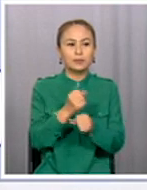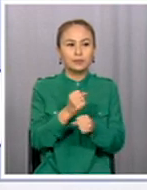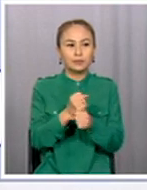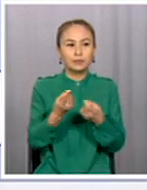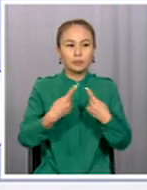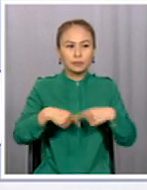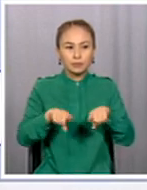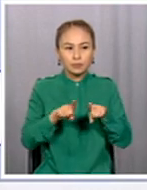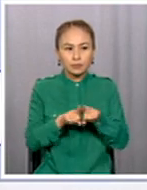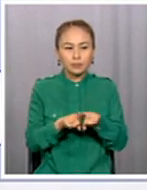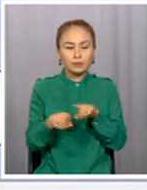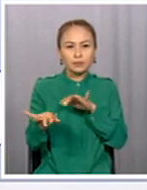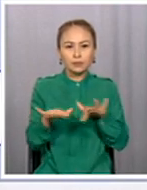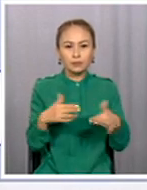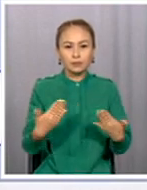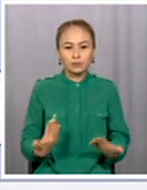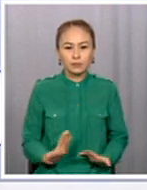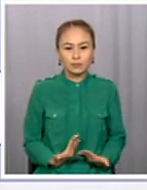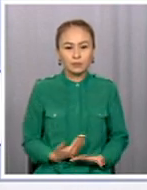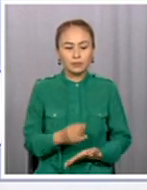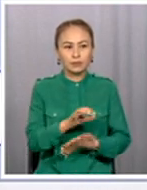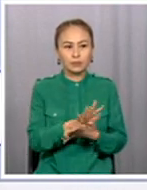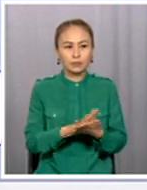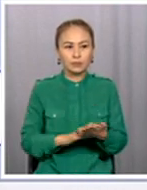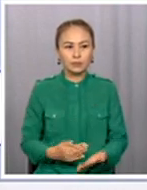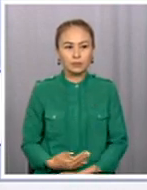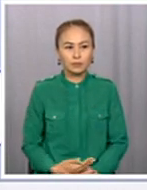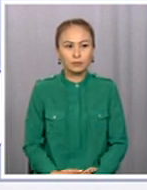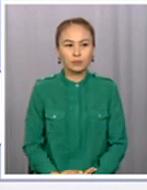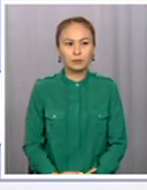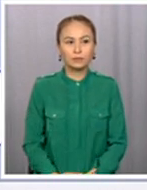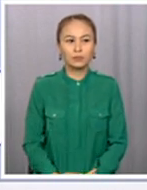шаруашылық өмірі тақырыбын жалғастырамыз.